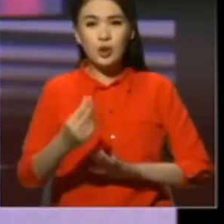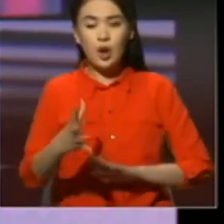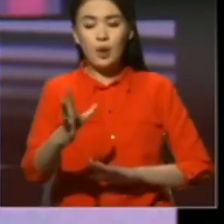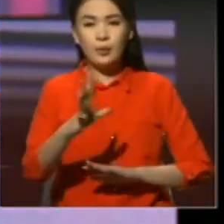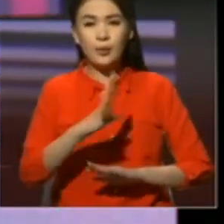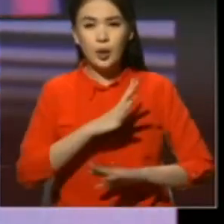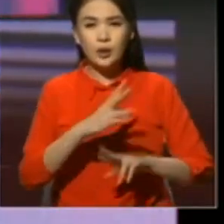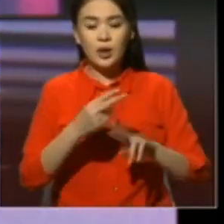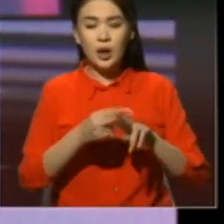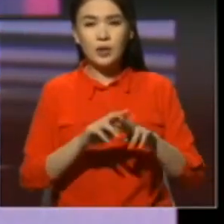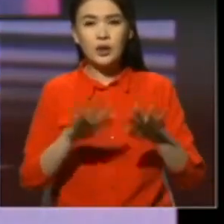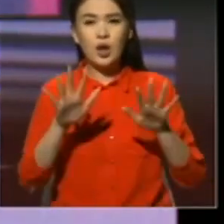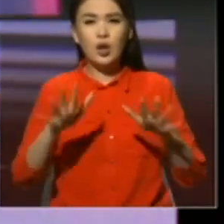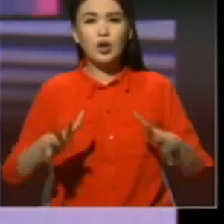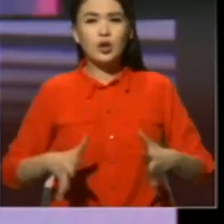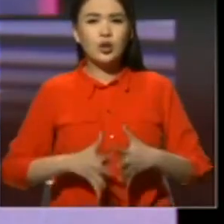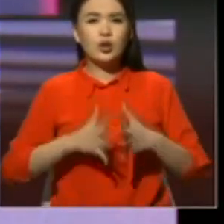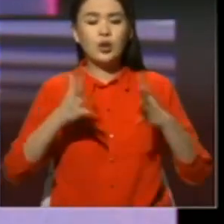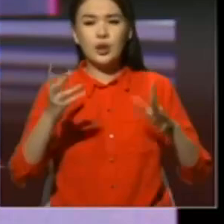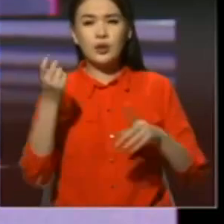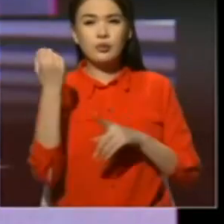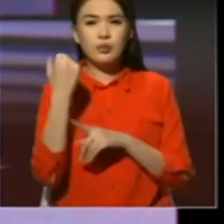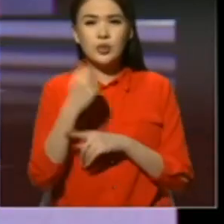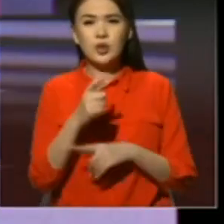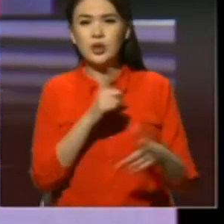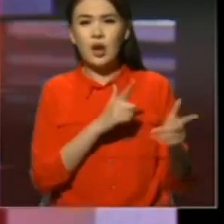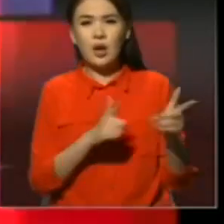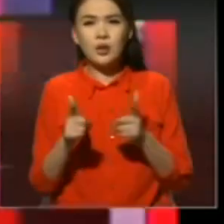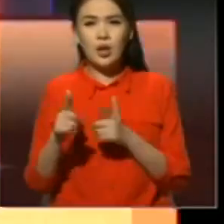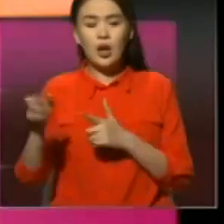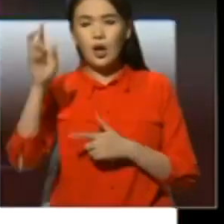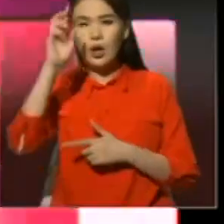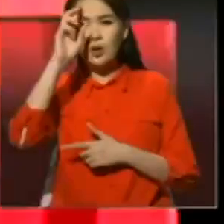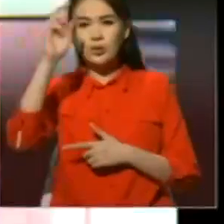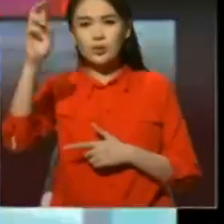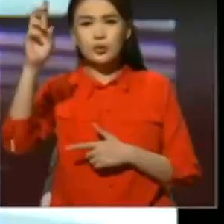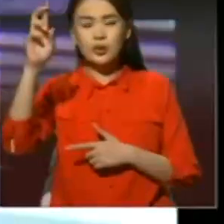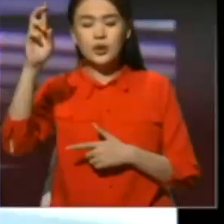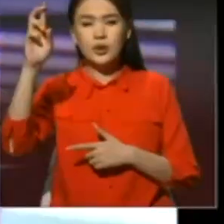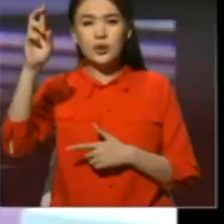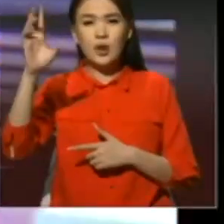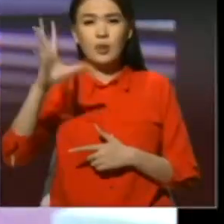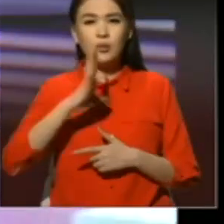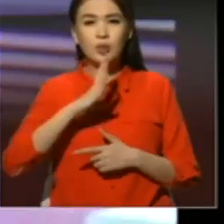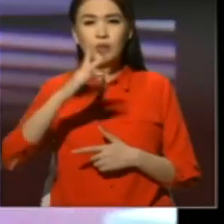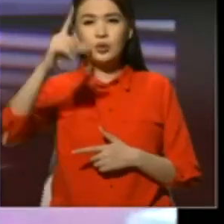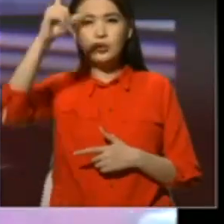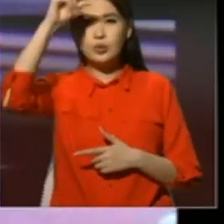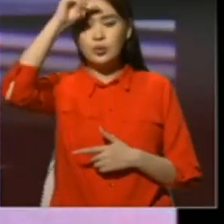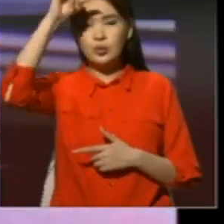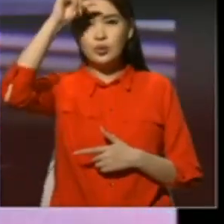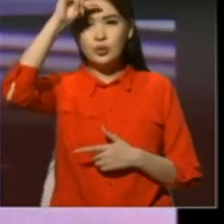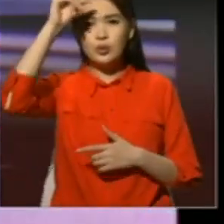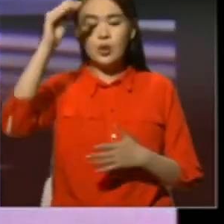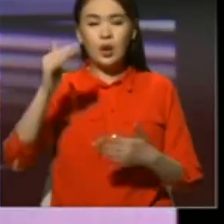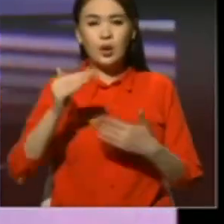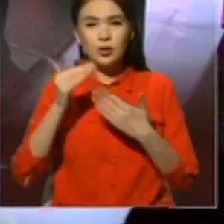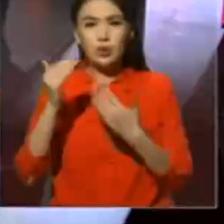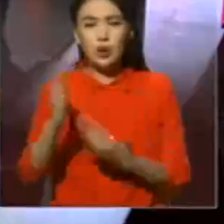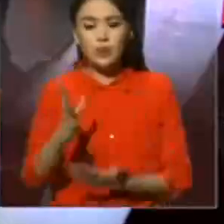жерде енді үлкен бір мықты дайындалған мемлекеттердің бірі Турция, түрік мемлекеті